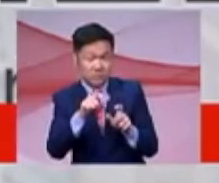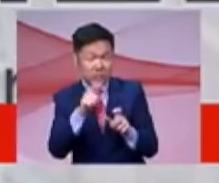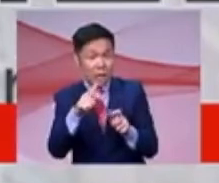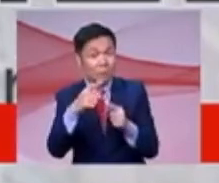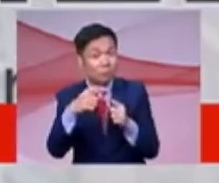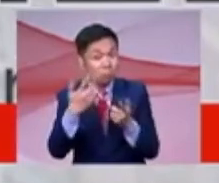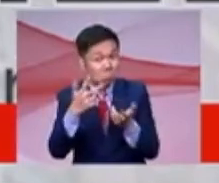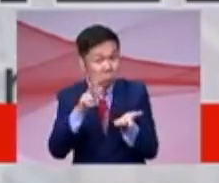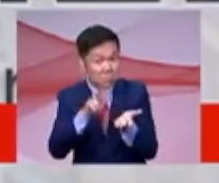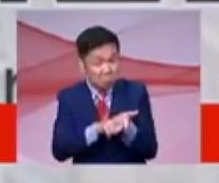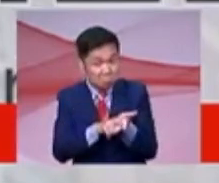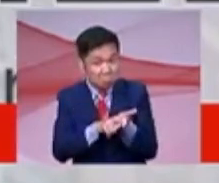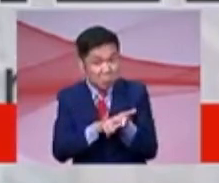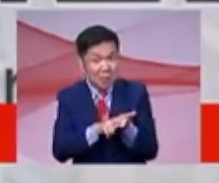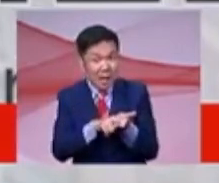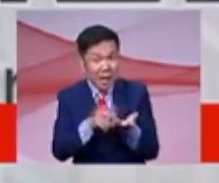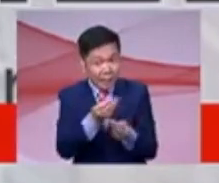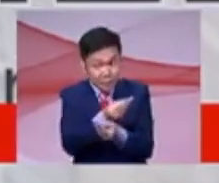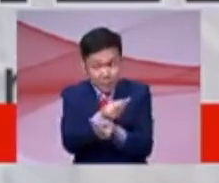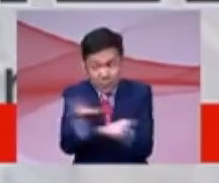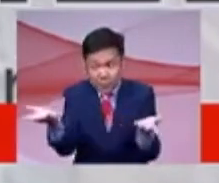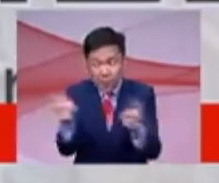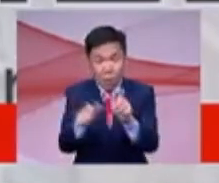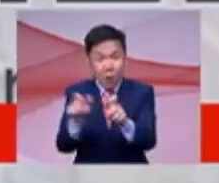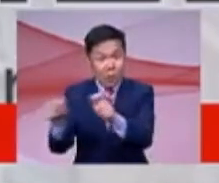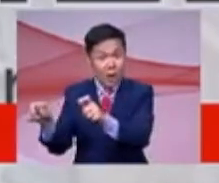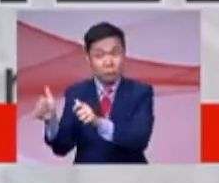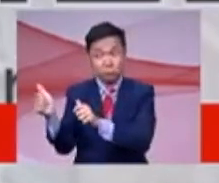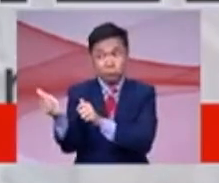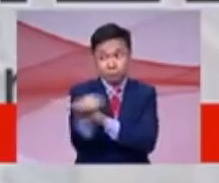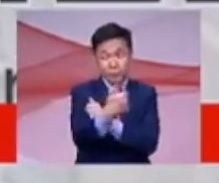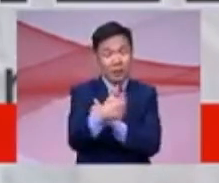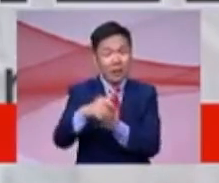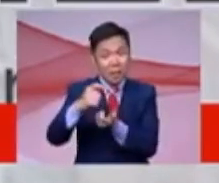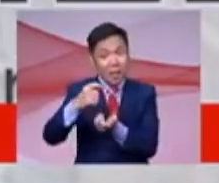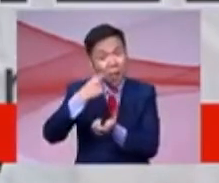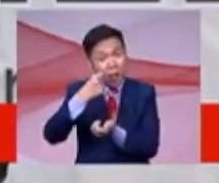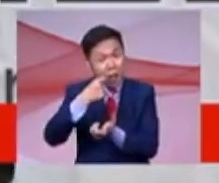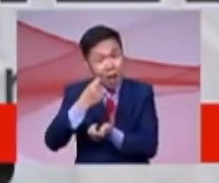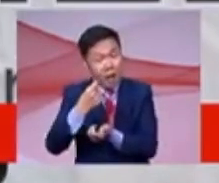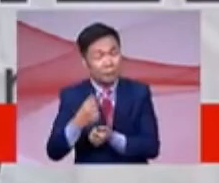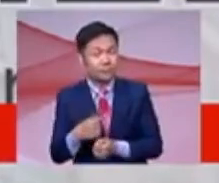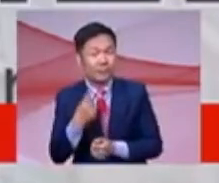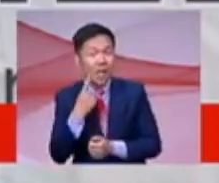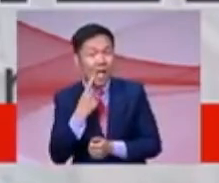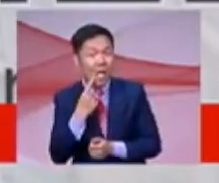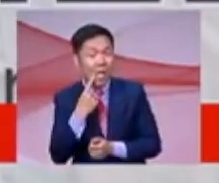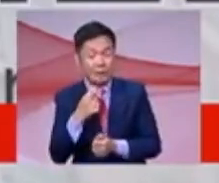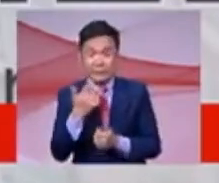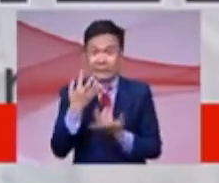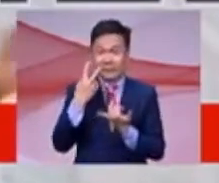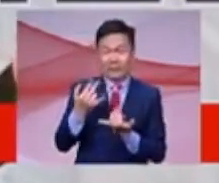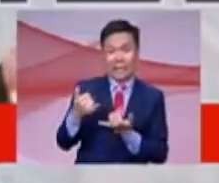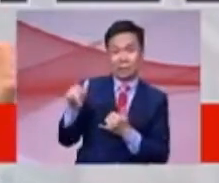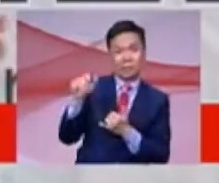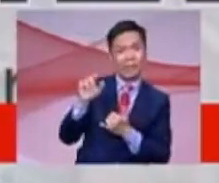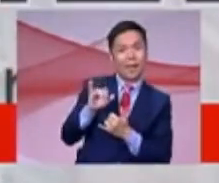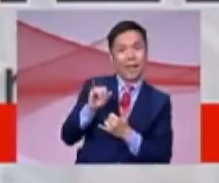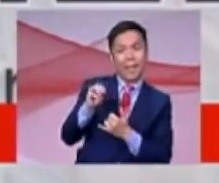dia, dan adakah ia akan dibekalkan kepada rakyat selepas ini atau macam mana? Sekarang ni kita AIMA telah menjalankan